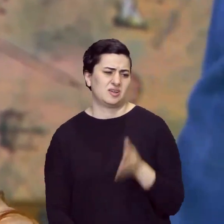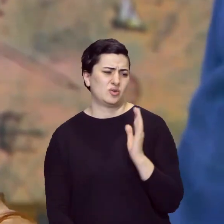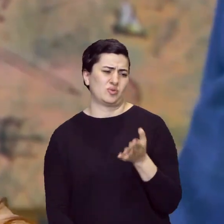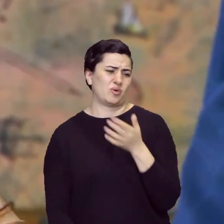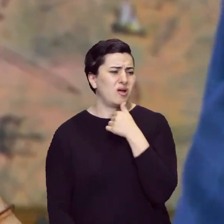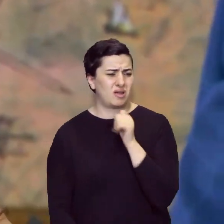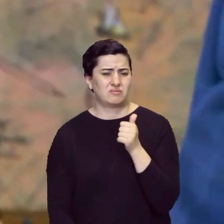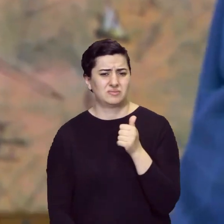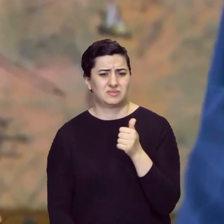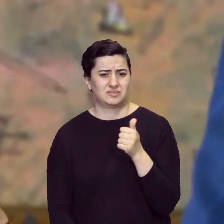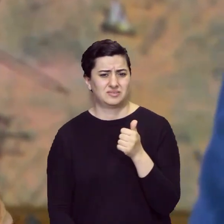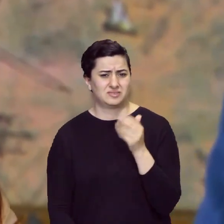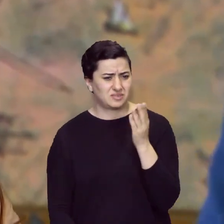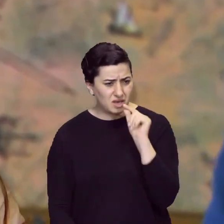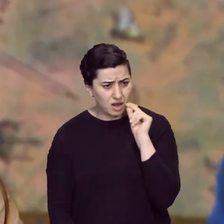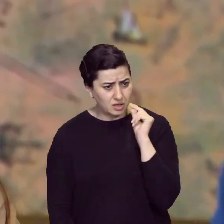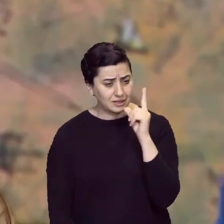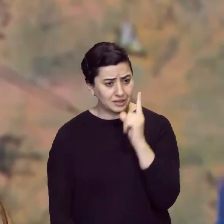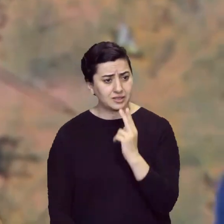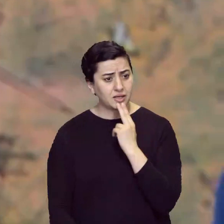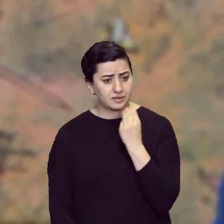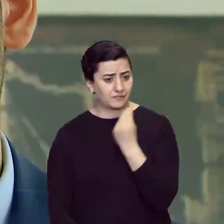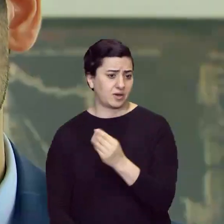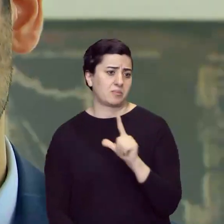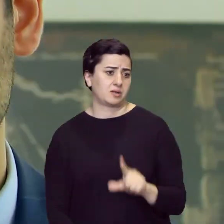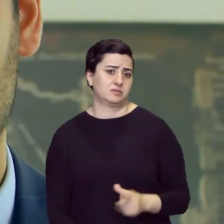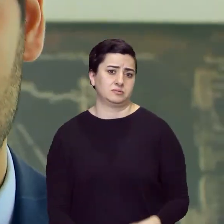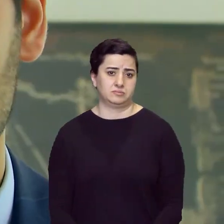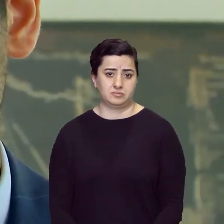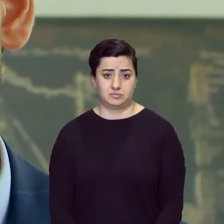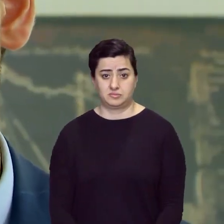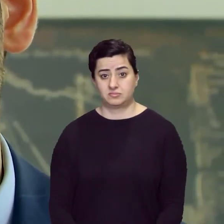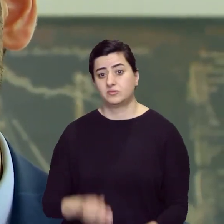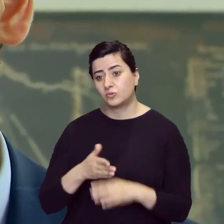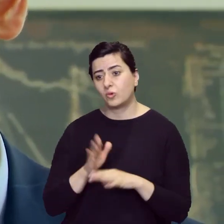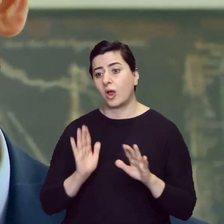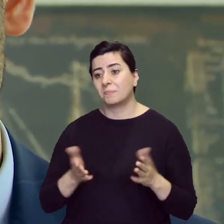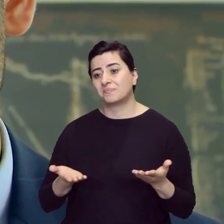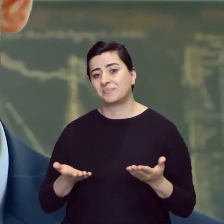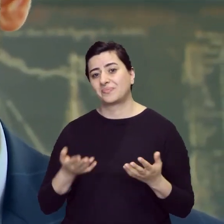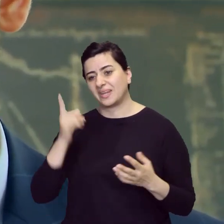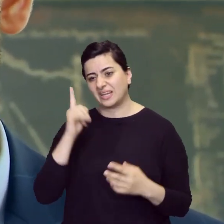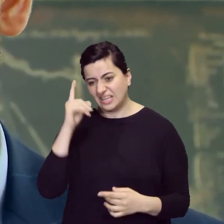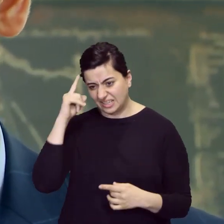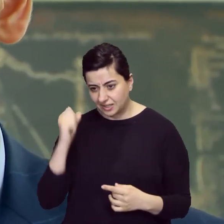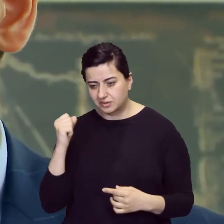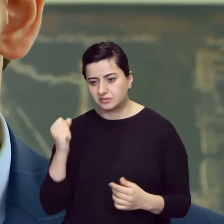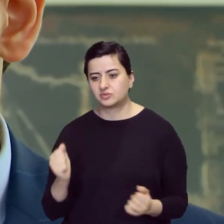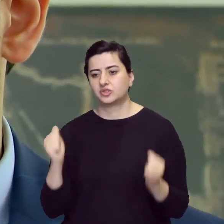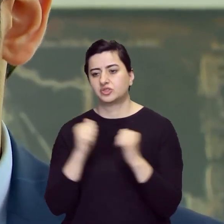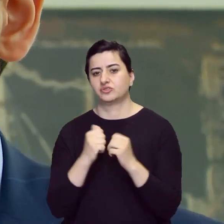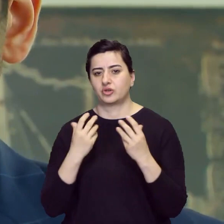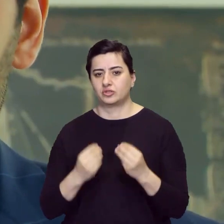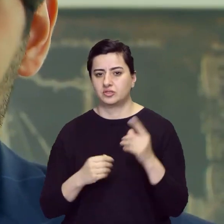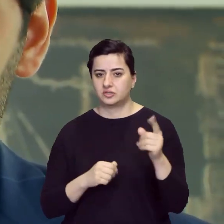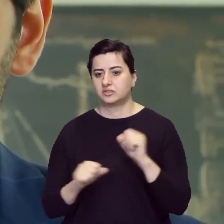abicim. Ya sen erkeksin. Önceliği karına vermen gerekirdi. Ya evet öyle ama işte en başta inatlaşınca